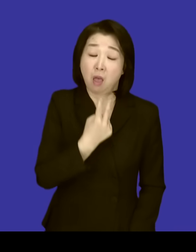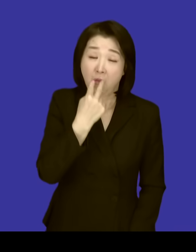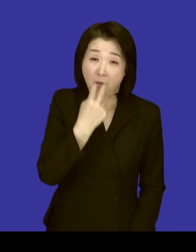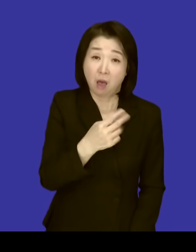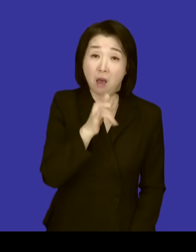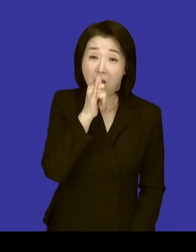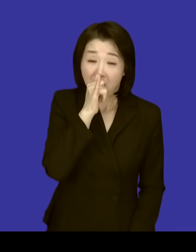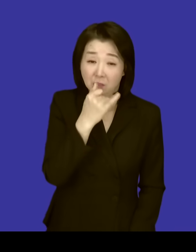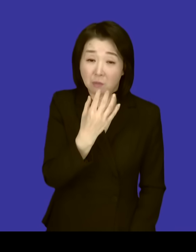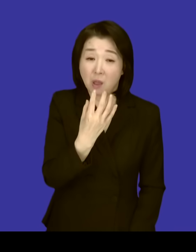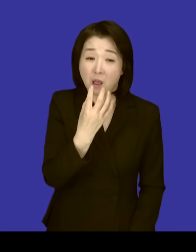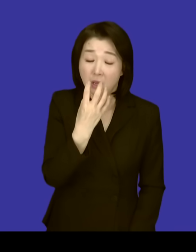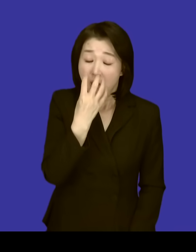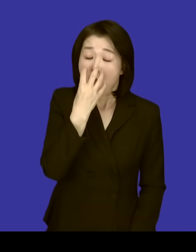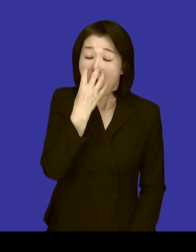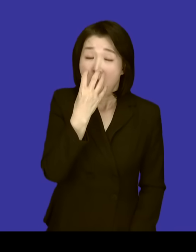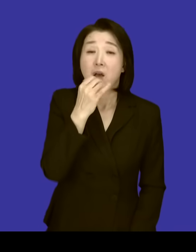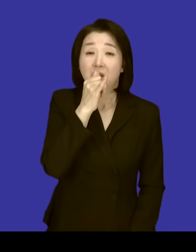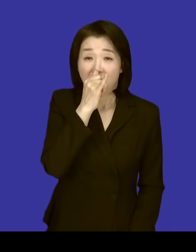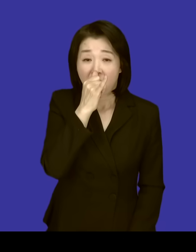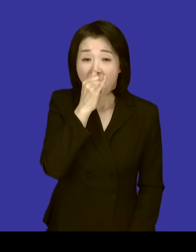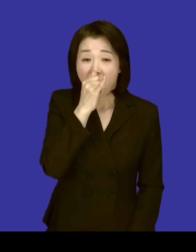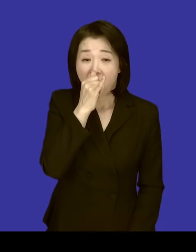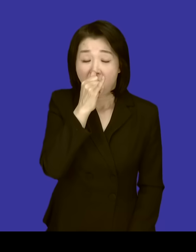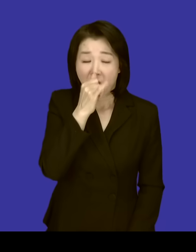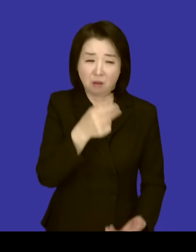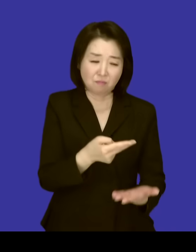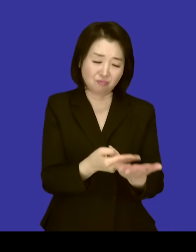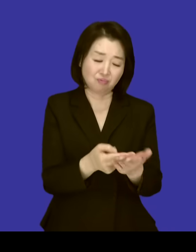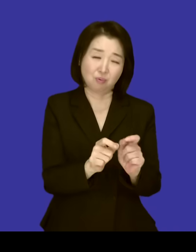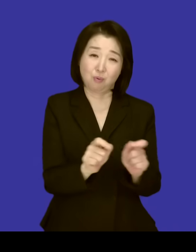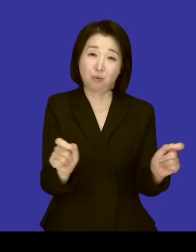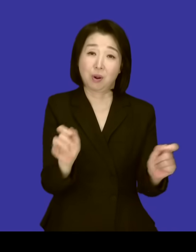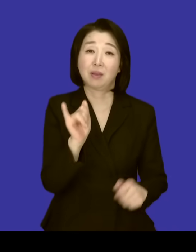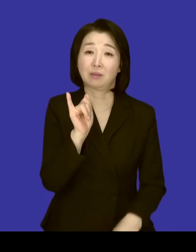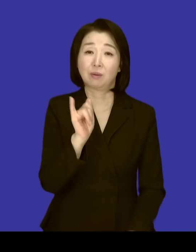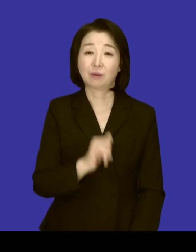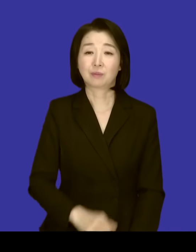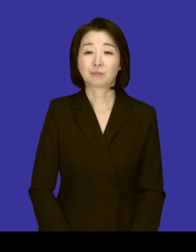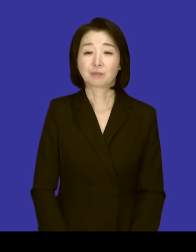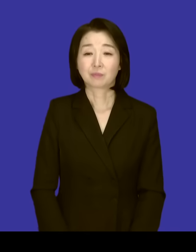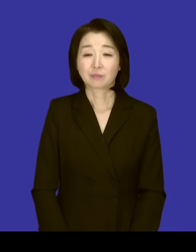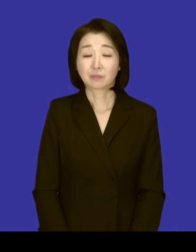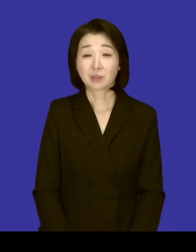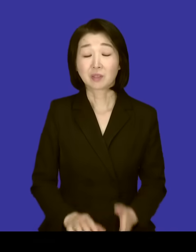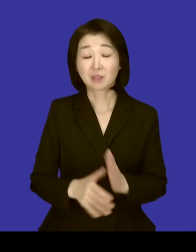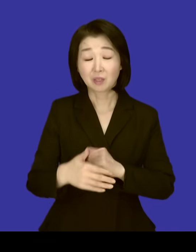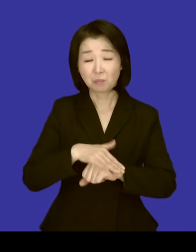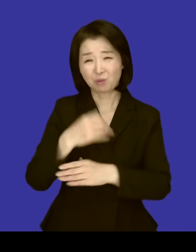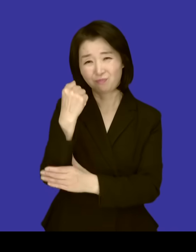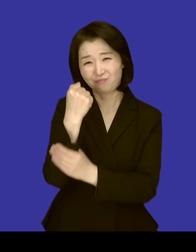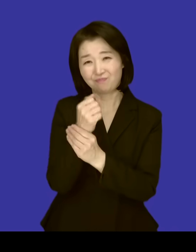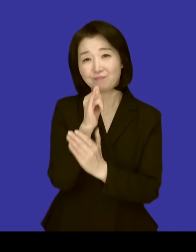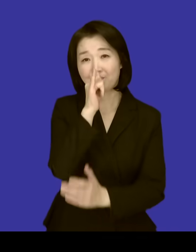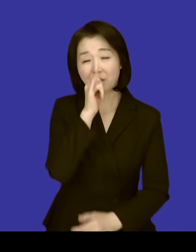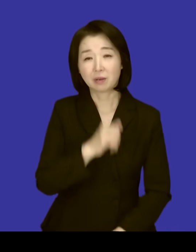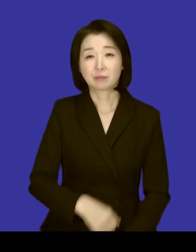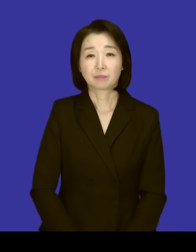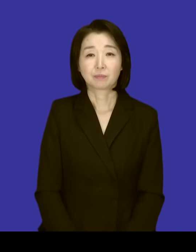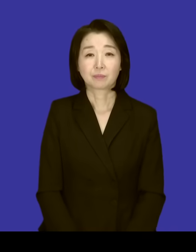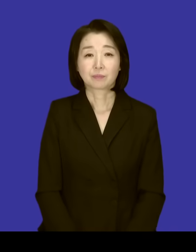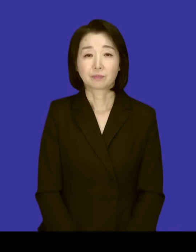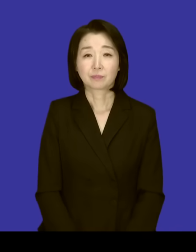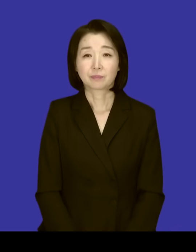그러면 뭐 산소요법을 하실 수도 있고 침상 생활이 좀 길어지시는 분들도 있거든요. 그러면은 욕창 같은 게 생기실 수도 있어요. 그러면